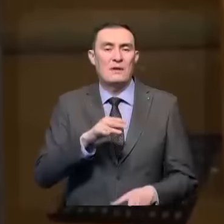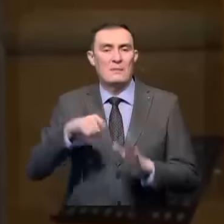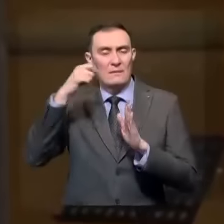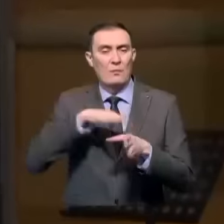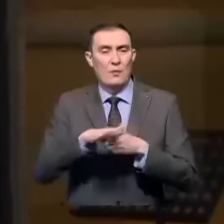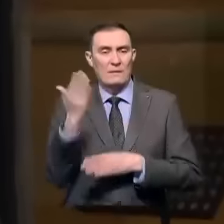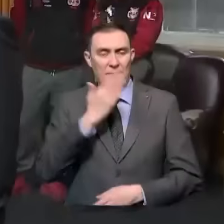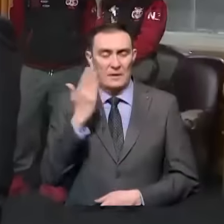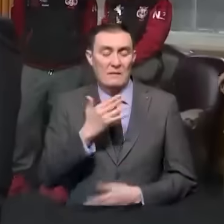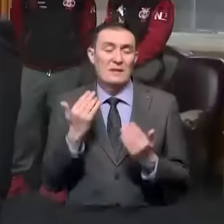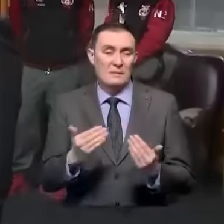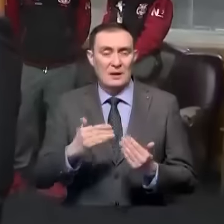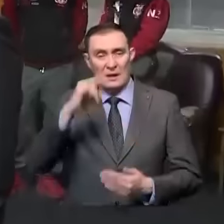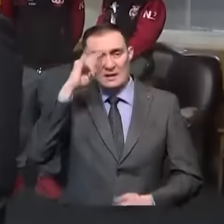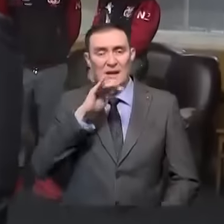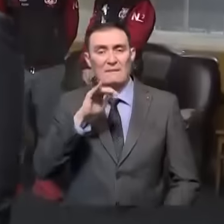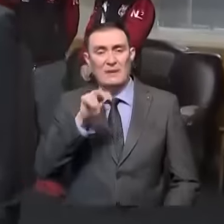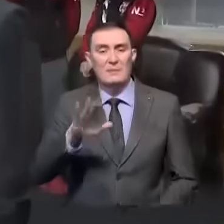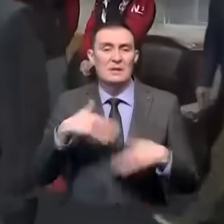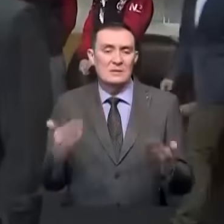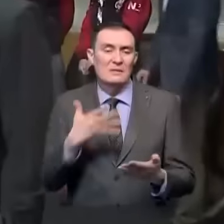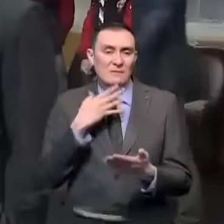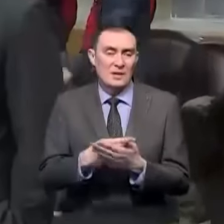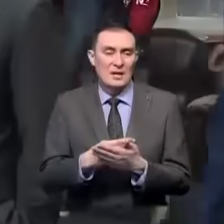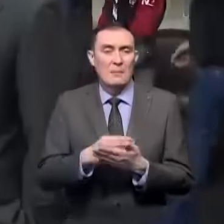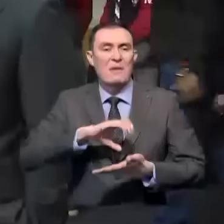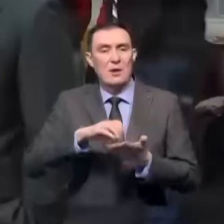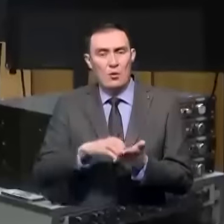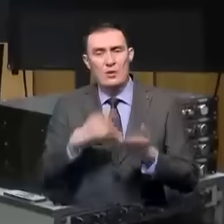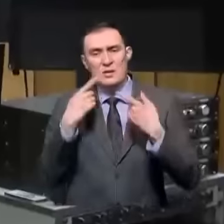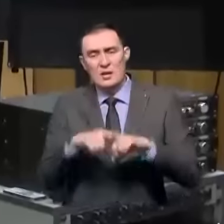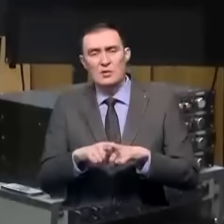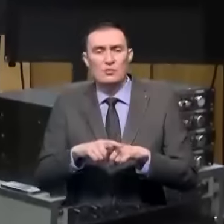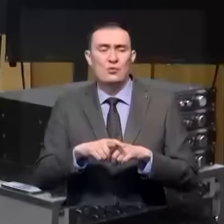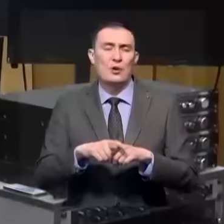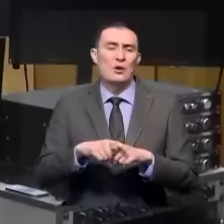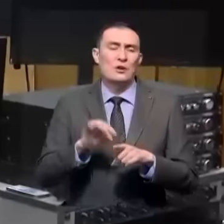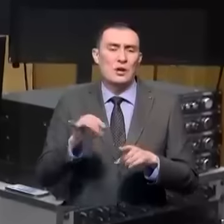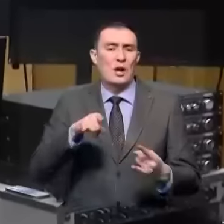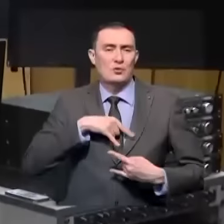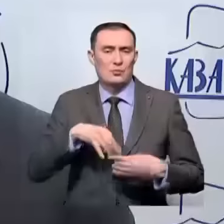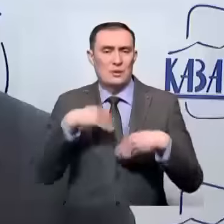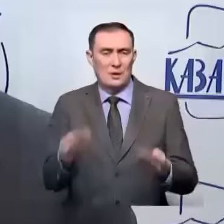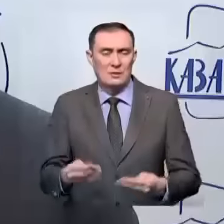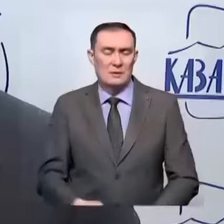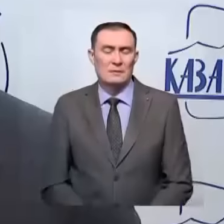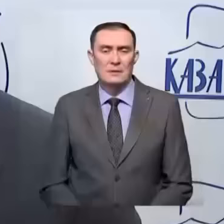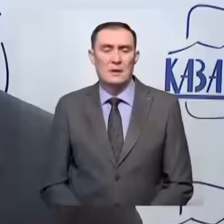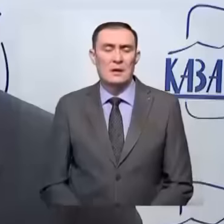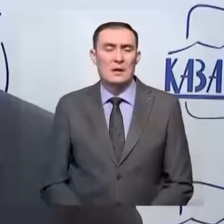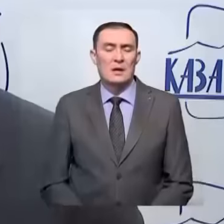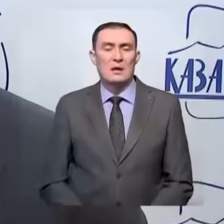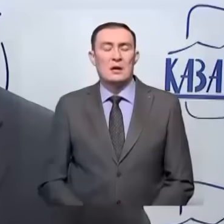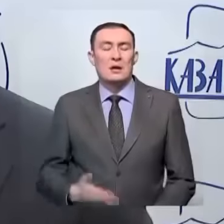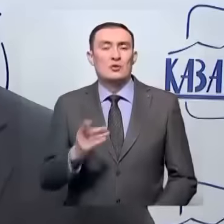полнометражного кино. Теперь «Казахфильм» предоставит ей свои съемочные павильоны, технику, художественные материалы и костюмы. Коммерческое кино, которое